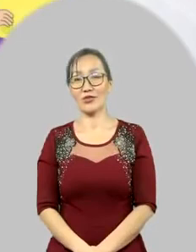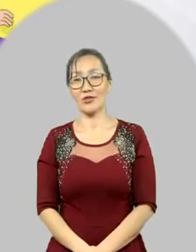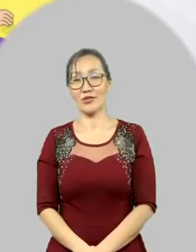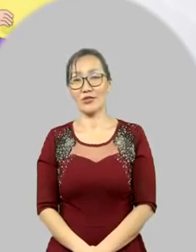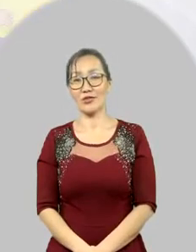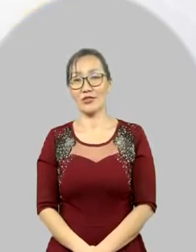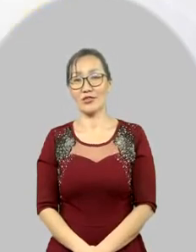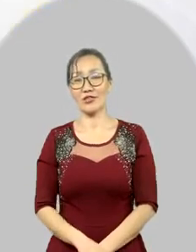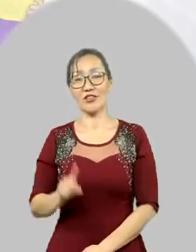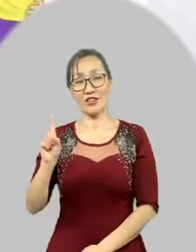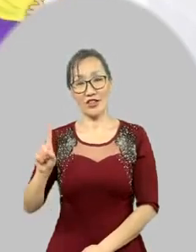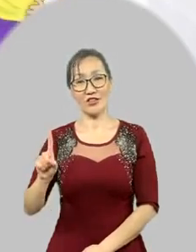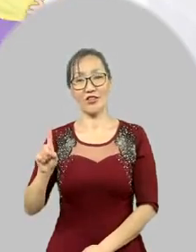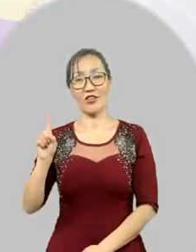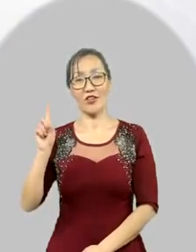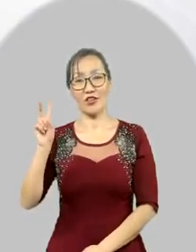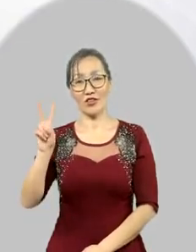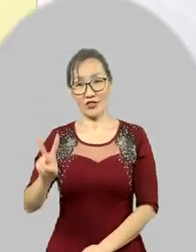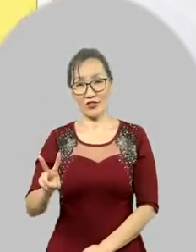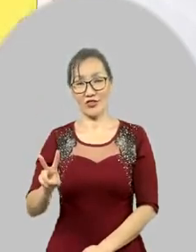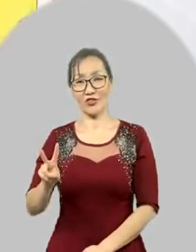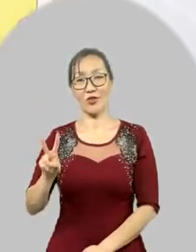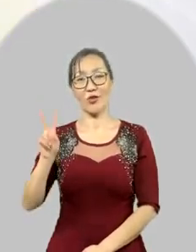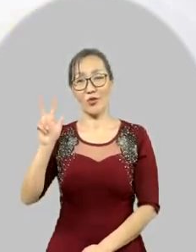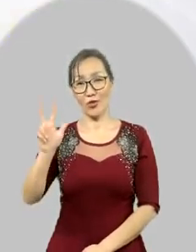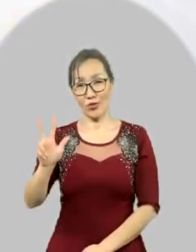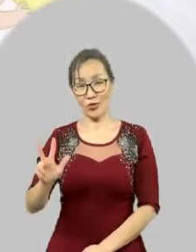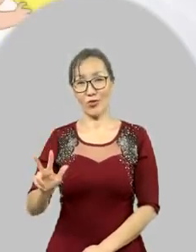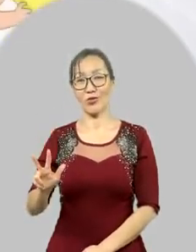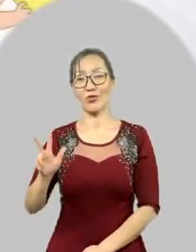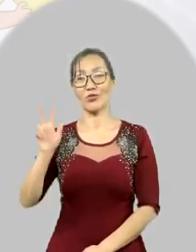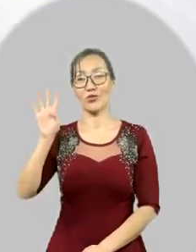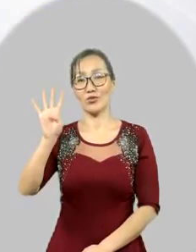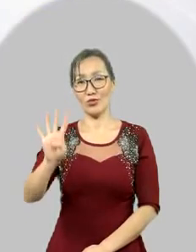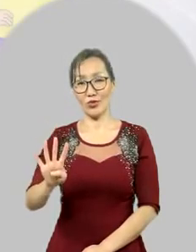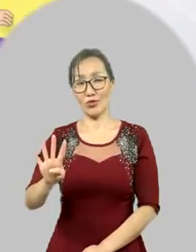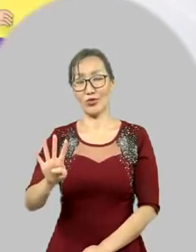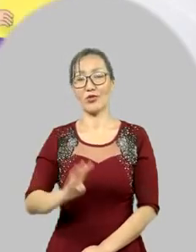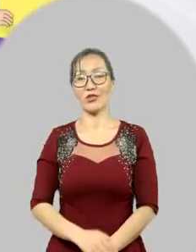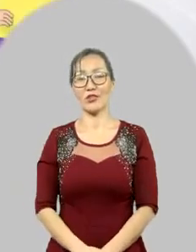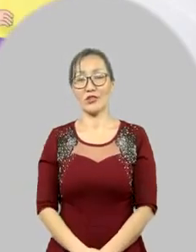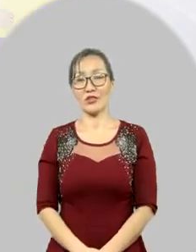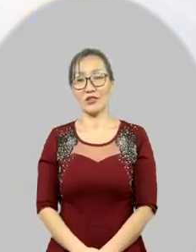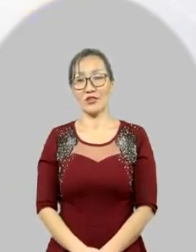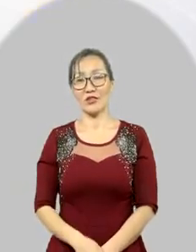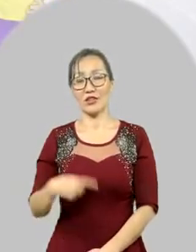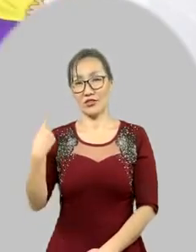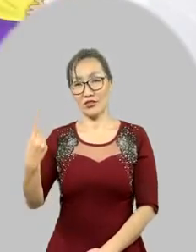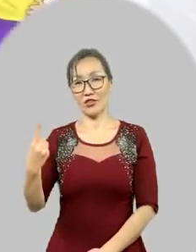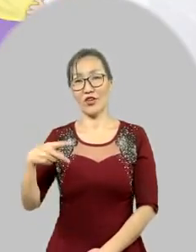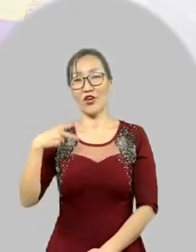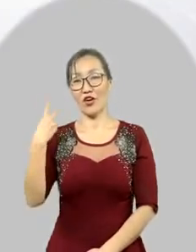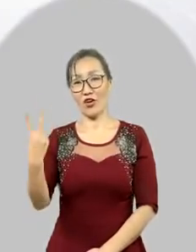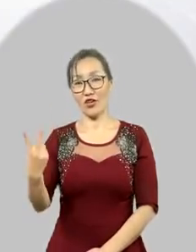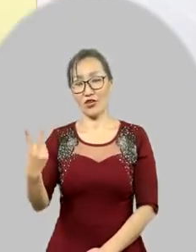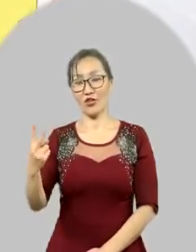4 1 2 3 4